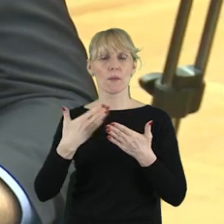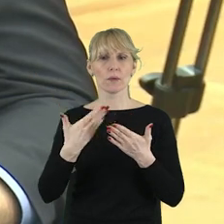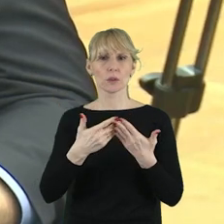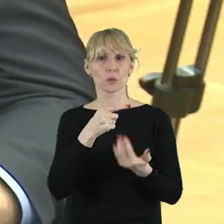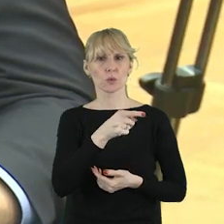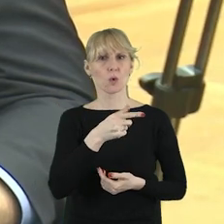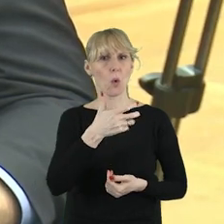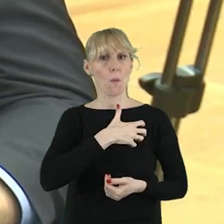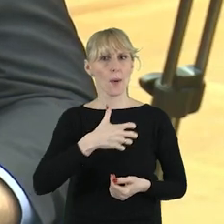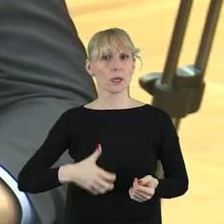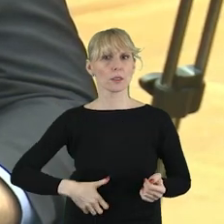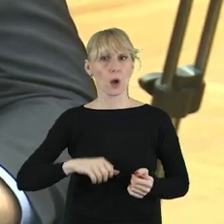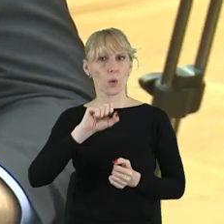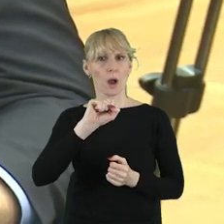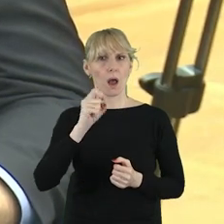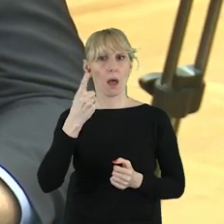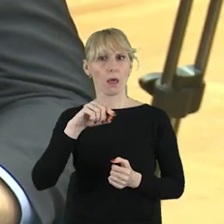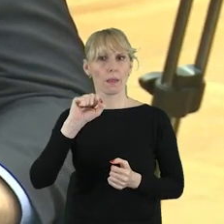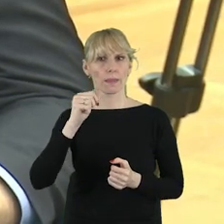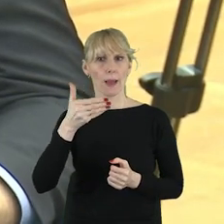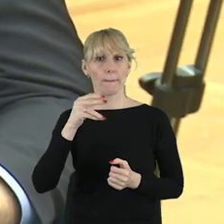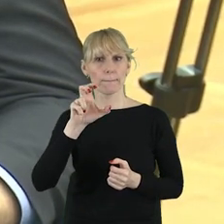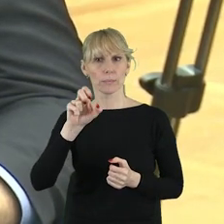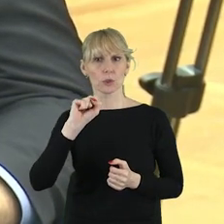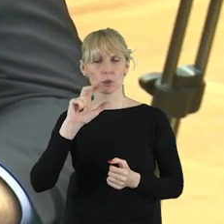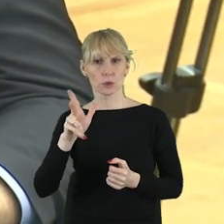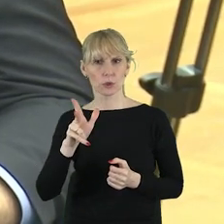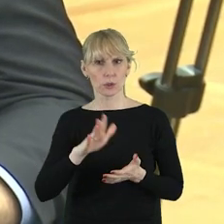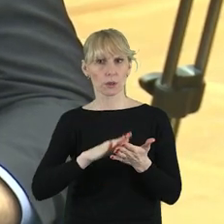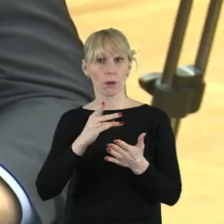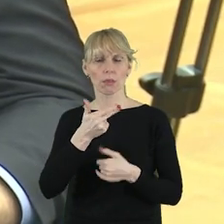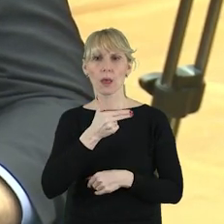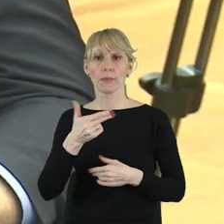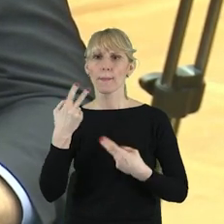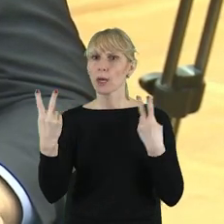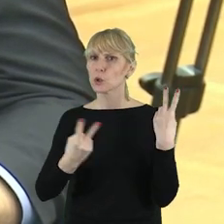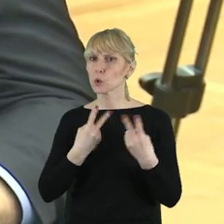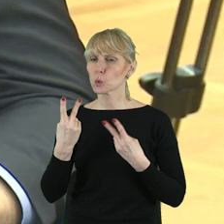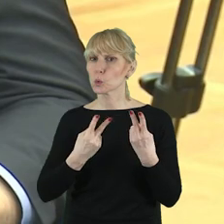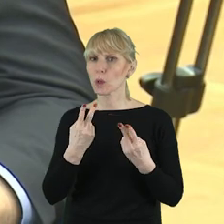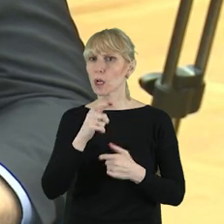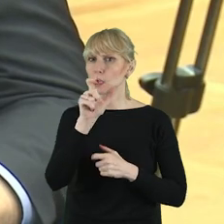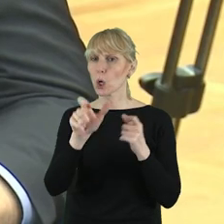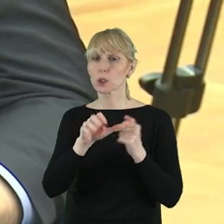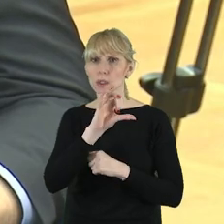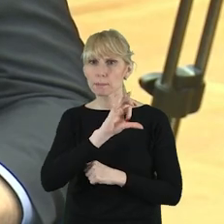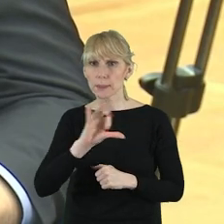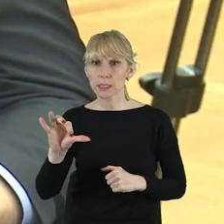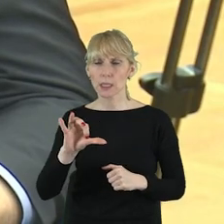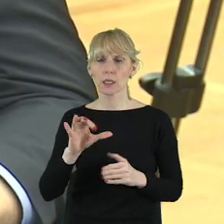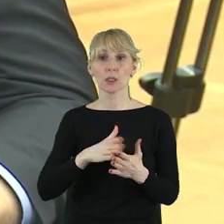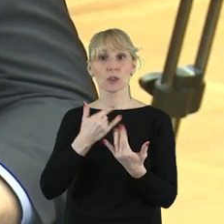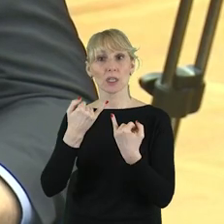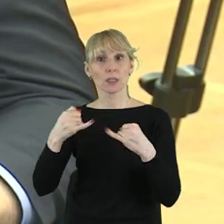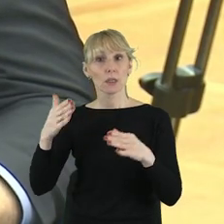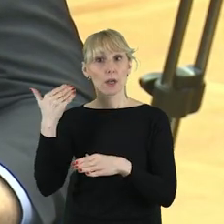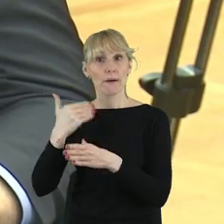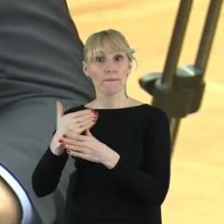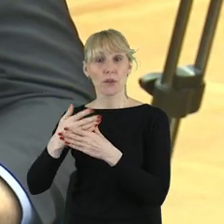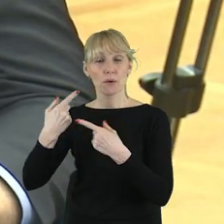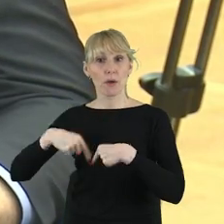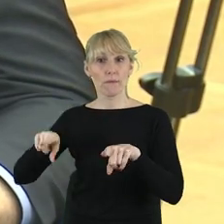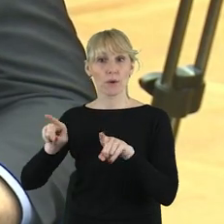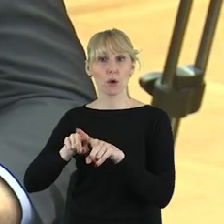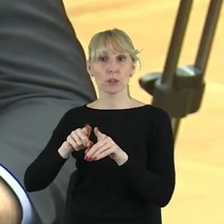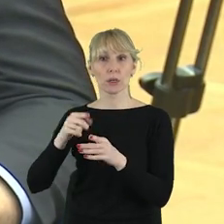szukania specjalistów czy firm wykonawczych dla kardiologii interwencyjnej traktować